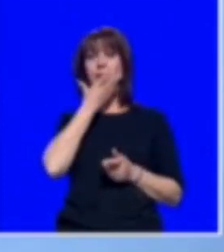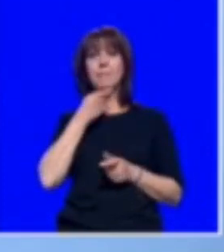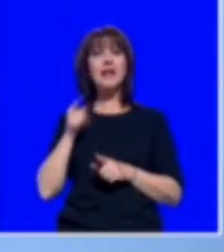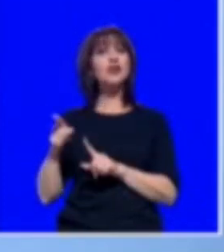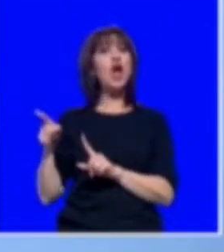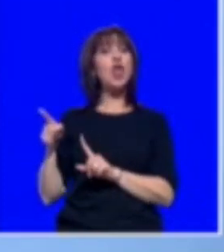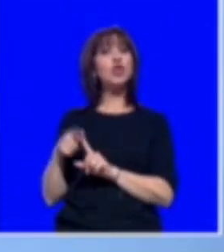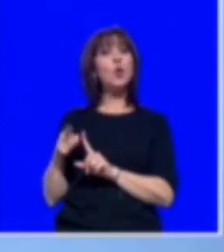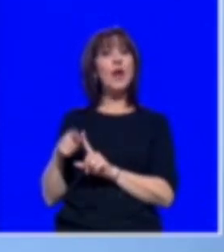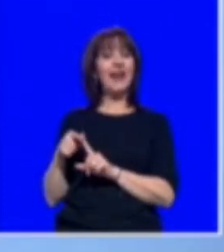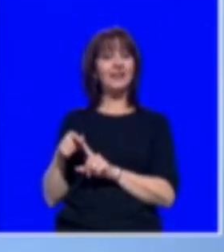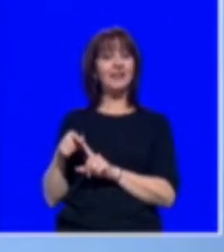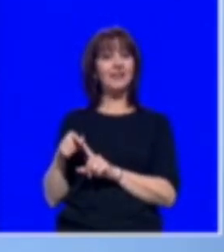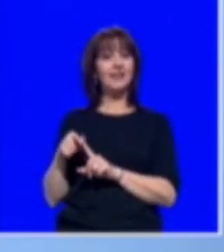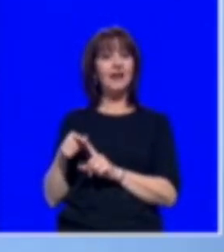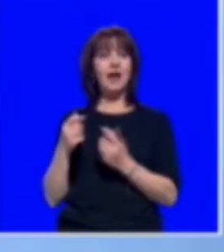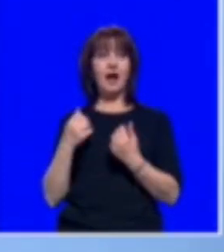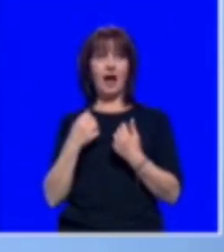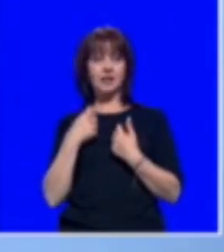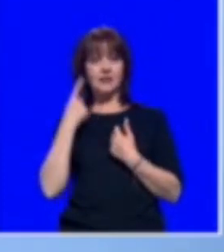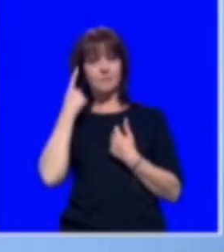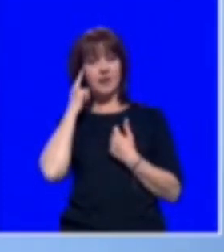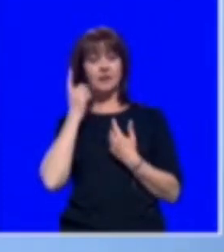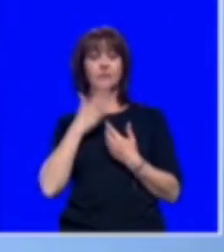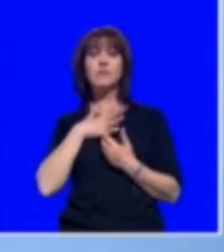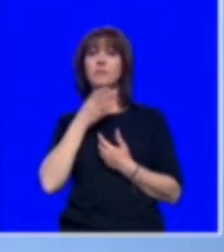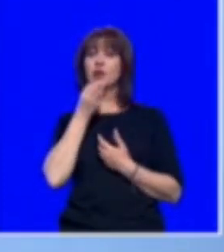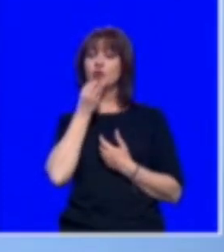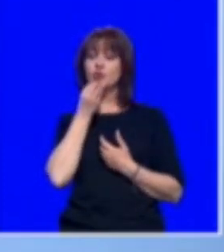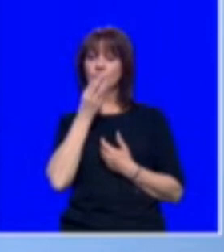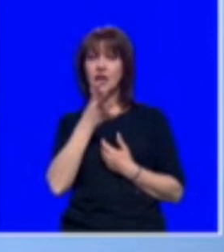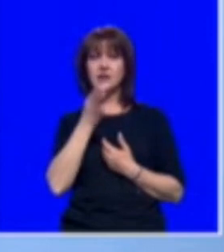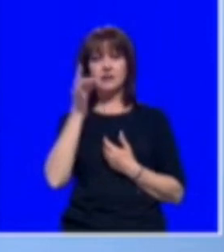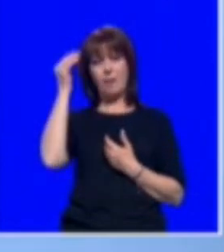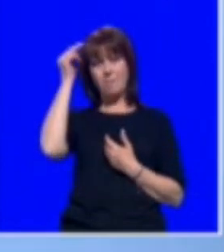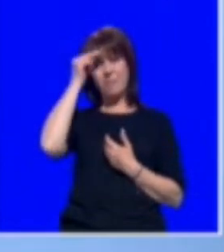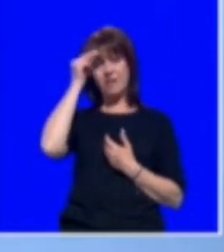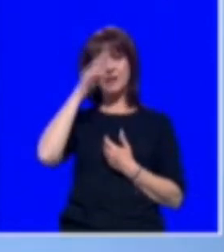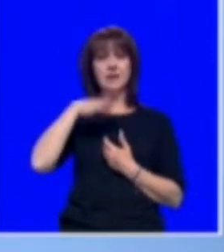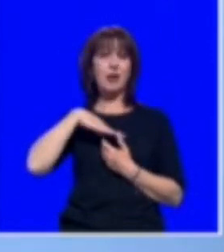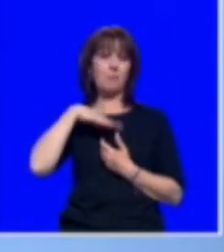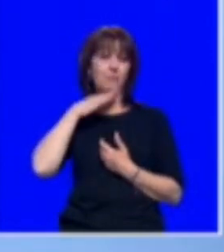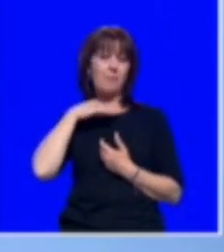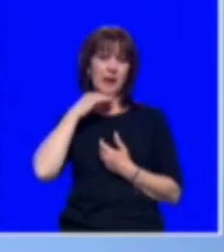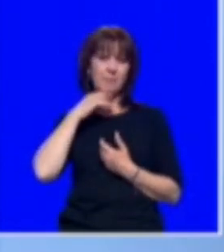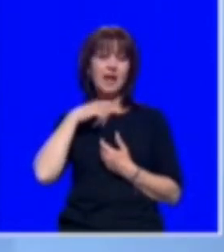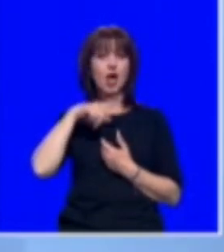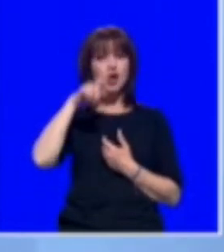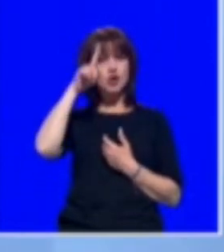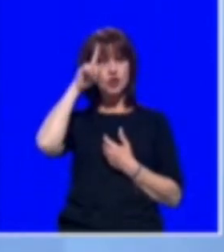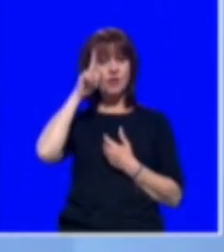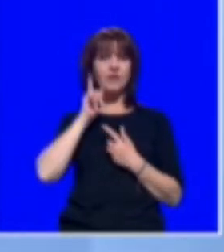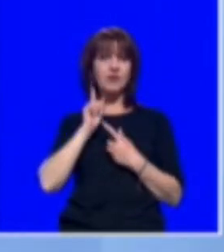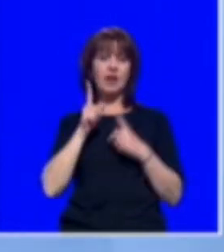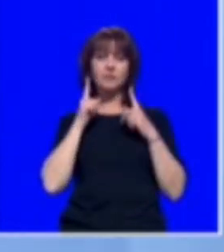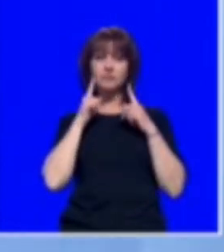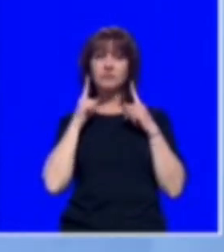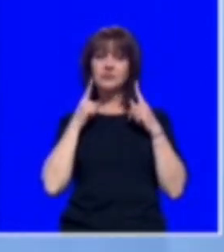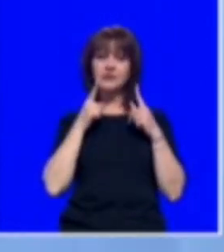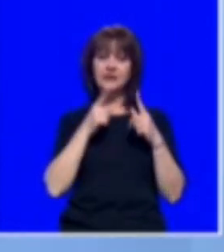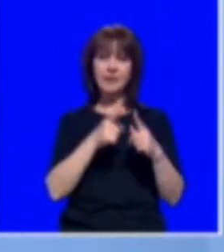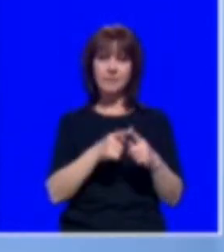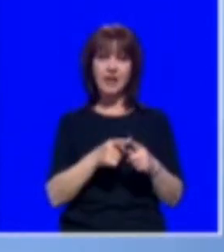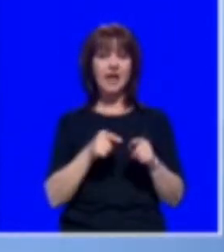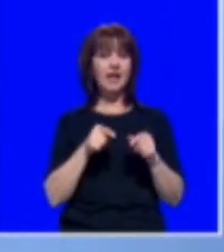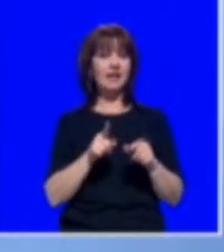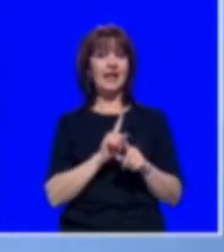Троян. Аз смятам, че имаме чудесни български примери, към които София трябва да се стреми. Разбира